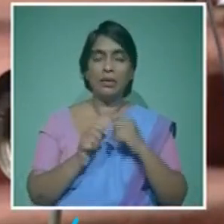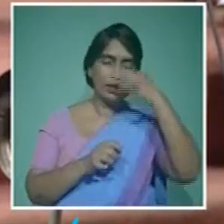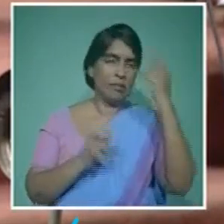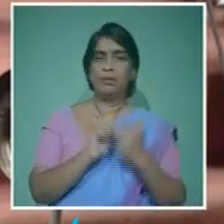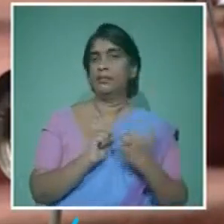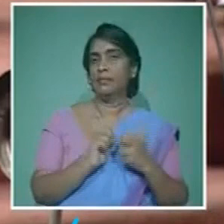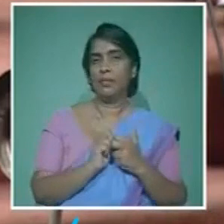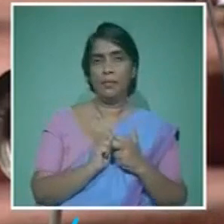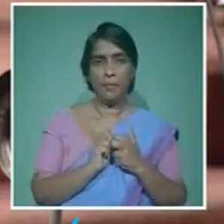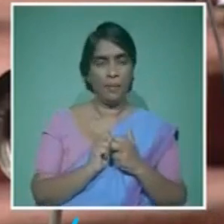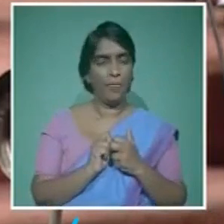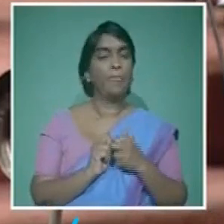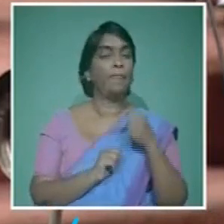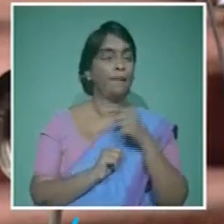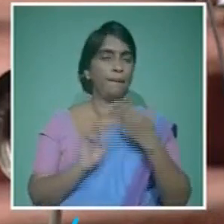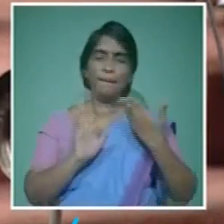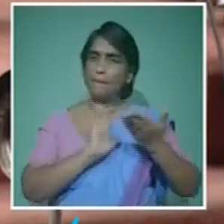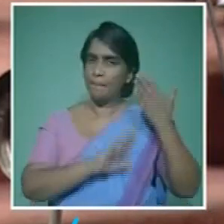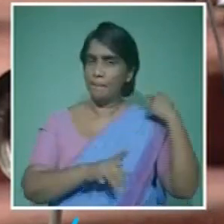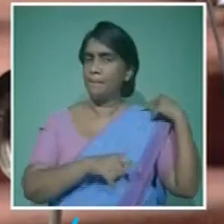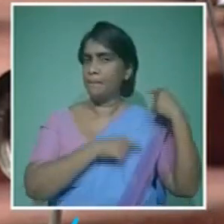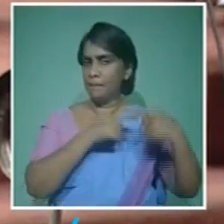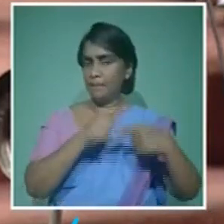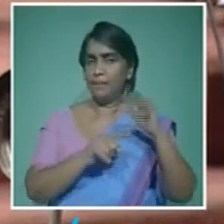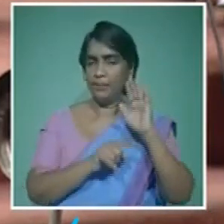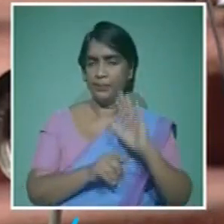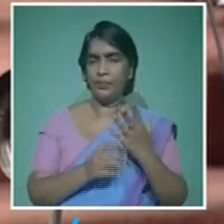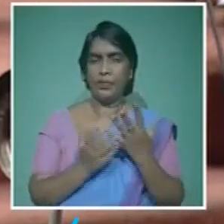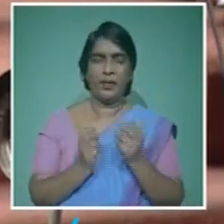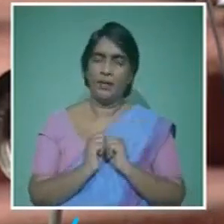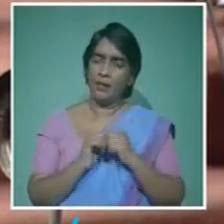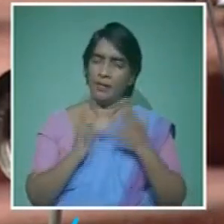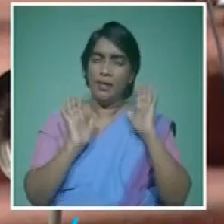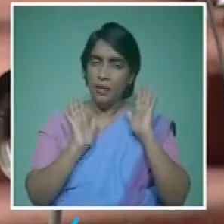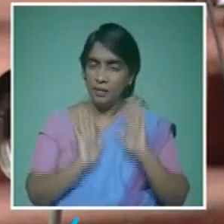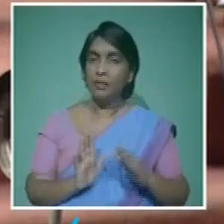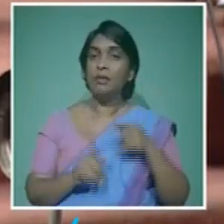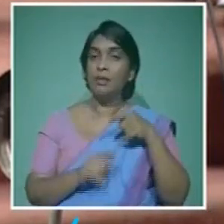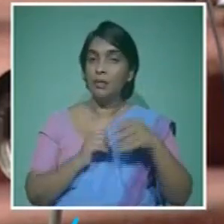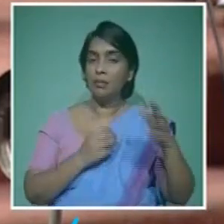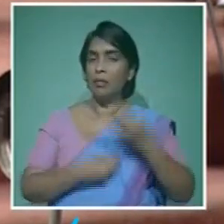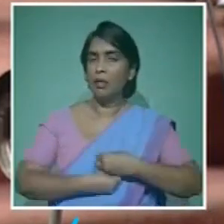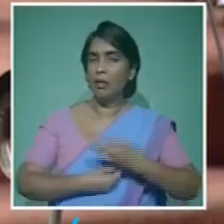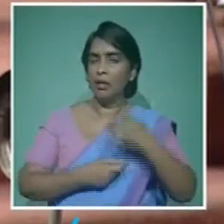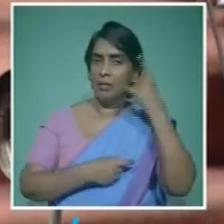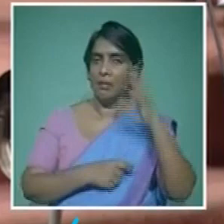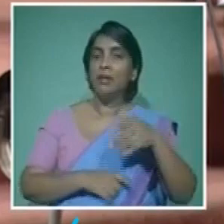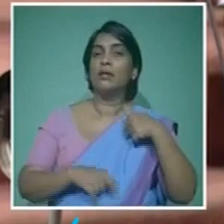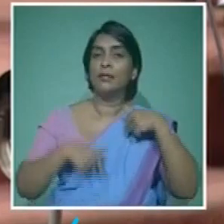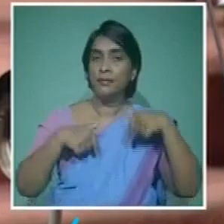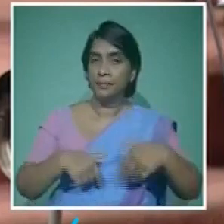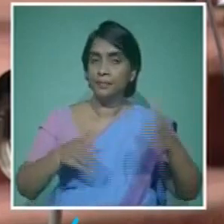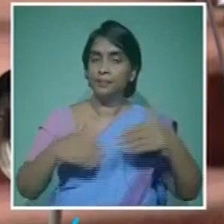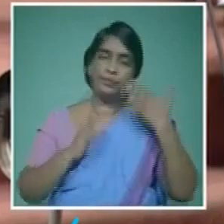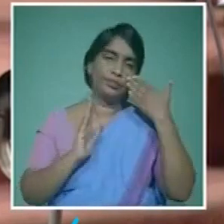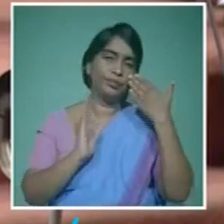இனப்பிரச்சனை என்பது. சரி, அந்த சட்டத்தை நாங்கள் போக வேண்டாம். அதனால் ஏற்பட்ட அழிவுகள் தான் பெரிது. அதனால் படிப்படியாக வந்து ஒரு